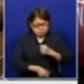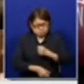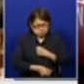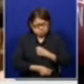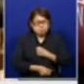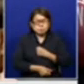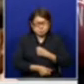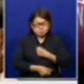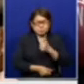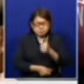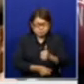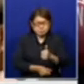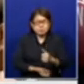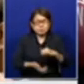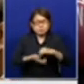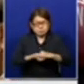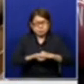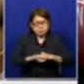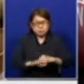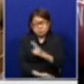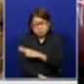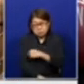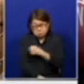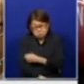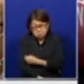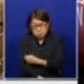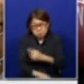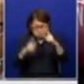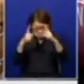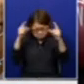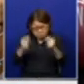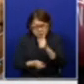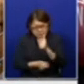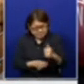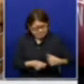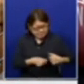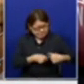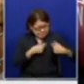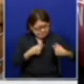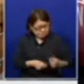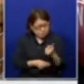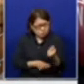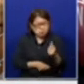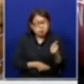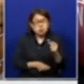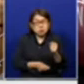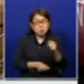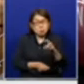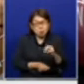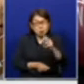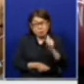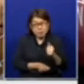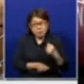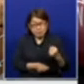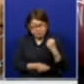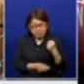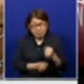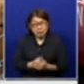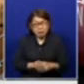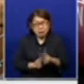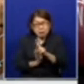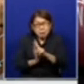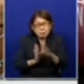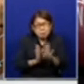ามีแพทย์พยาบาลอสมที่เข้มแข็งเรามีระบบสาธารณสุขที่เข้มแข็ง1ใน13ของโลกทำให้การติดเชื้อ